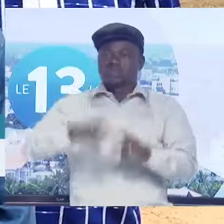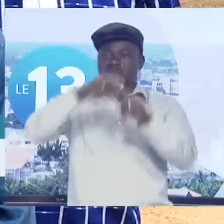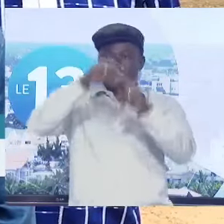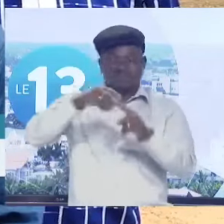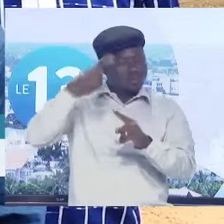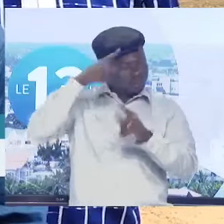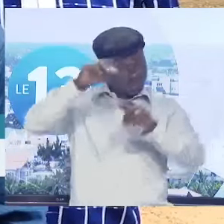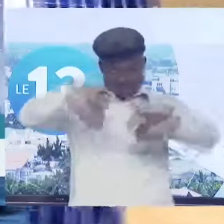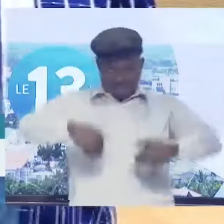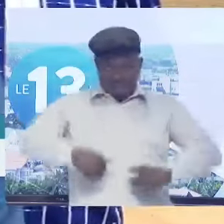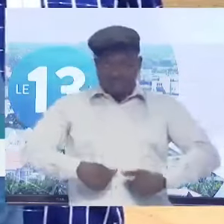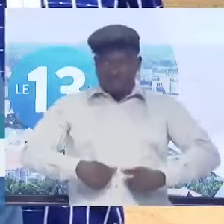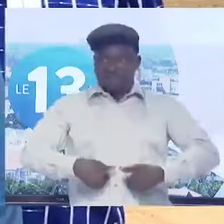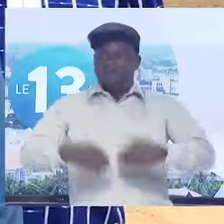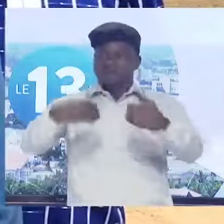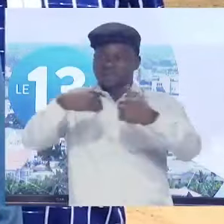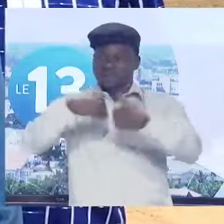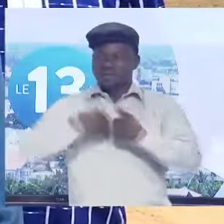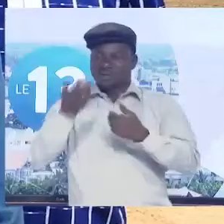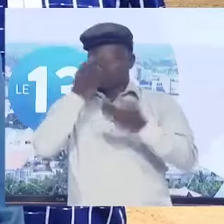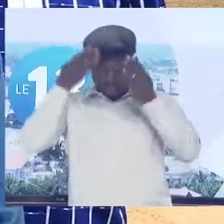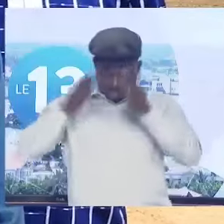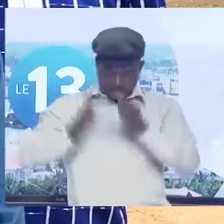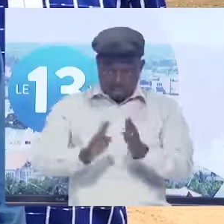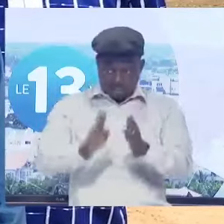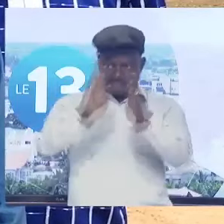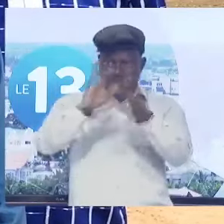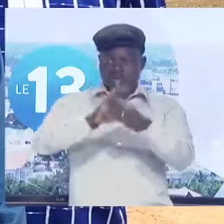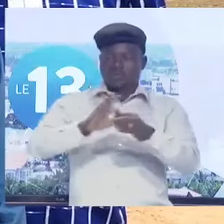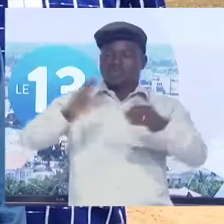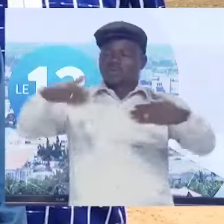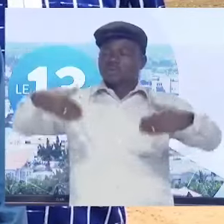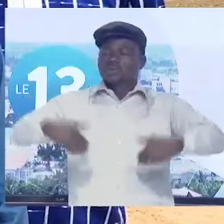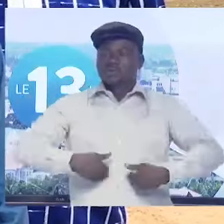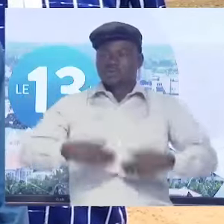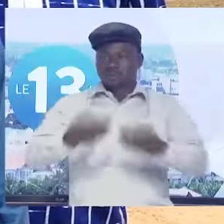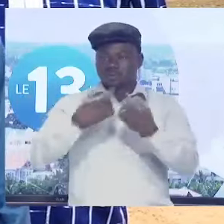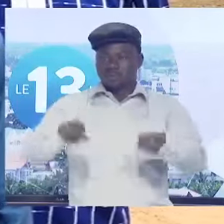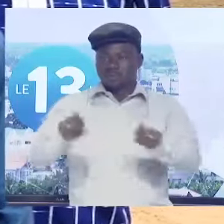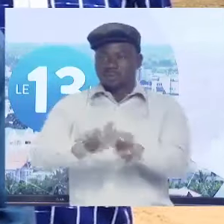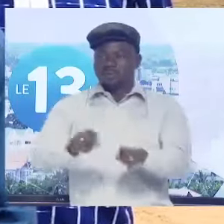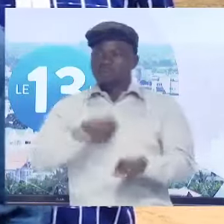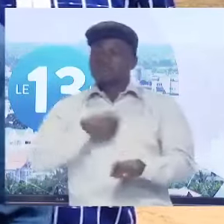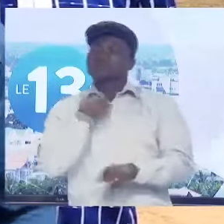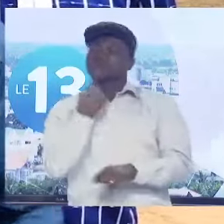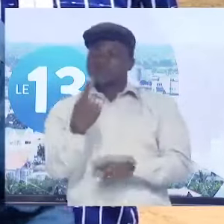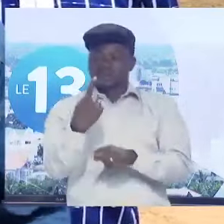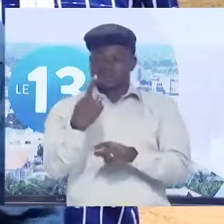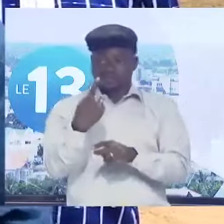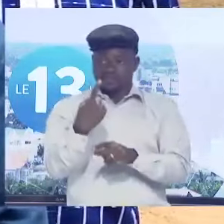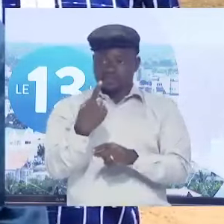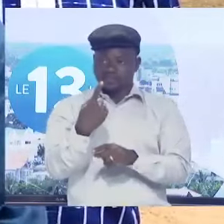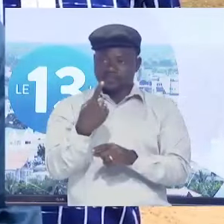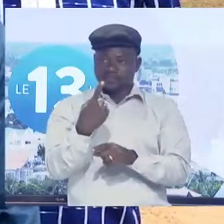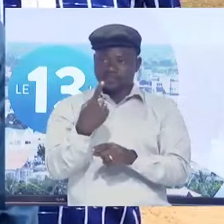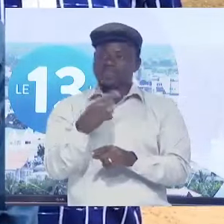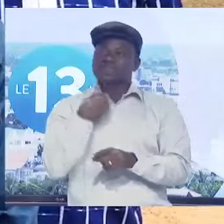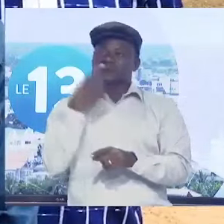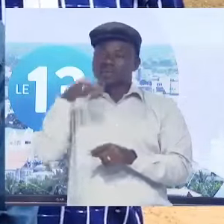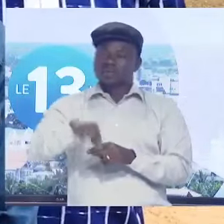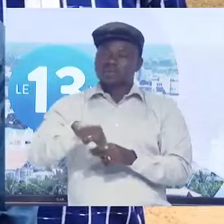doté même d'une stratégie de jeunesse, comme je l'ai annoncé. Donc c'est pour dire que